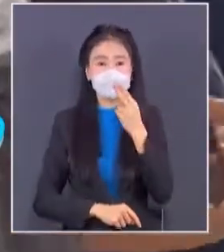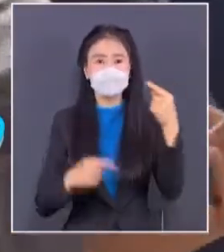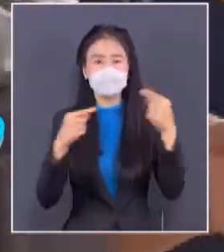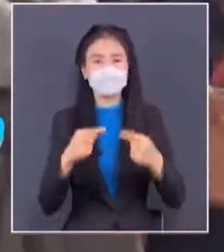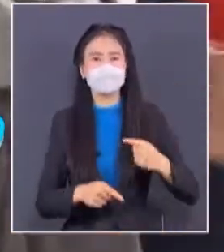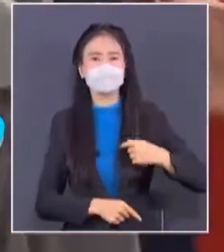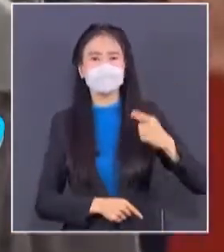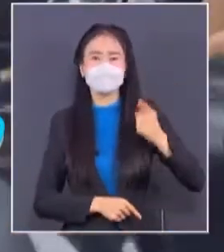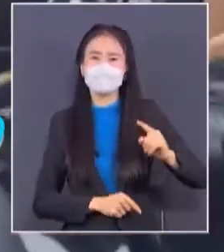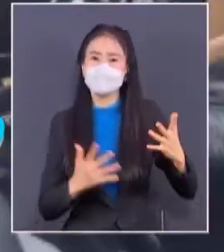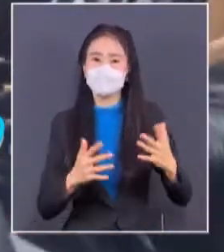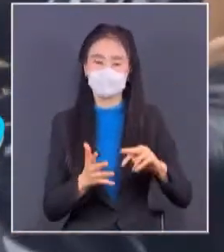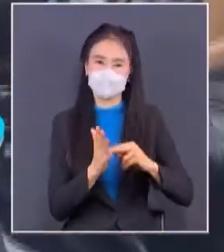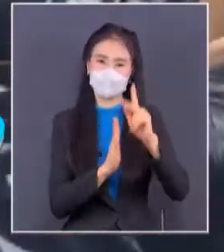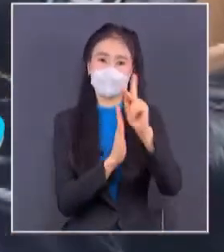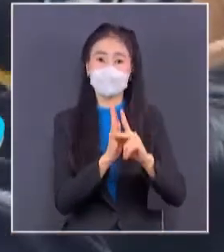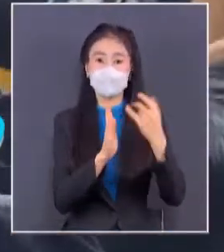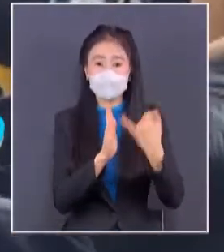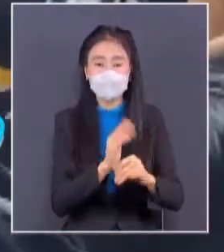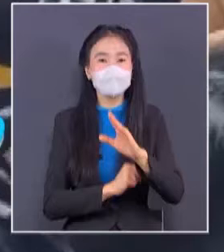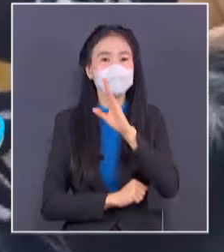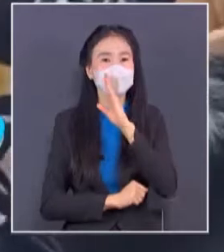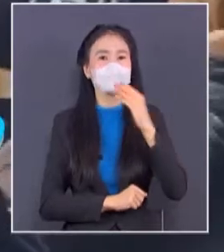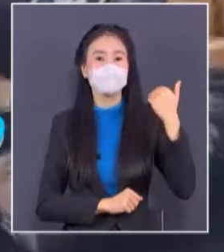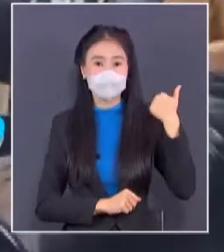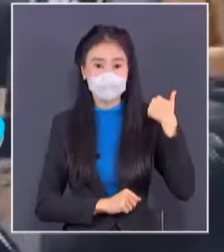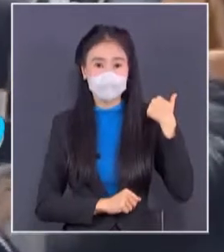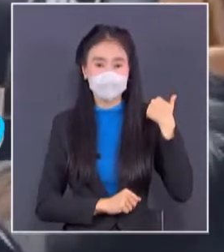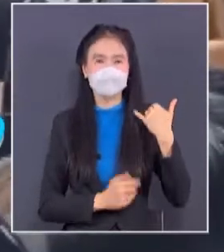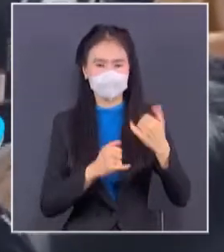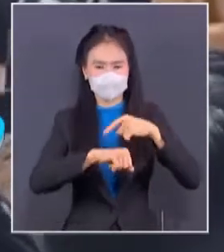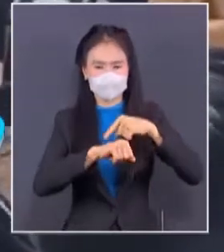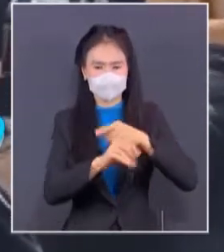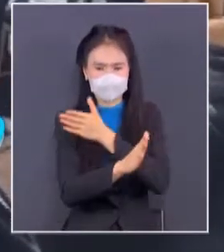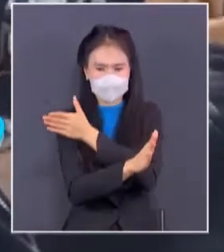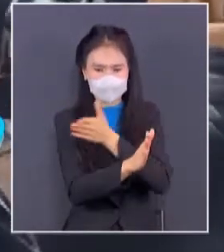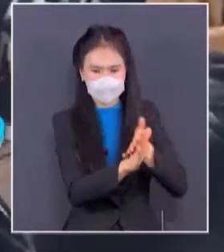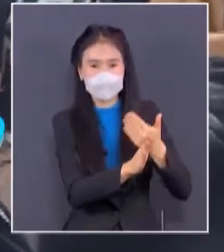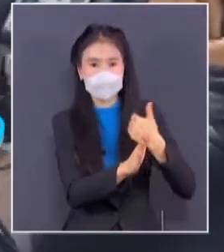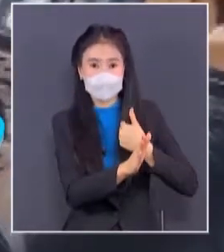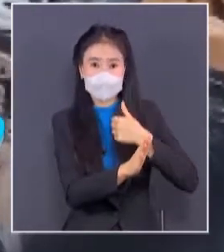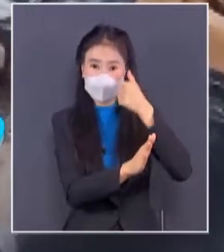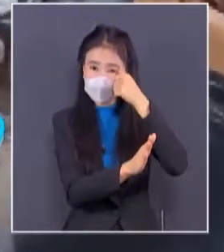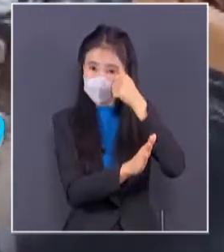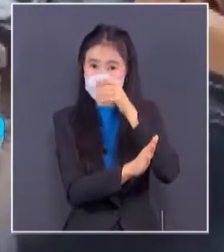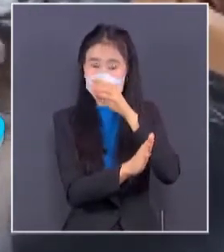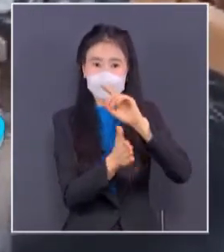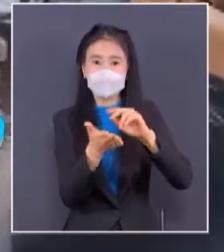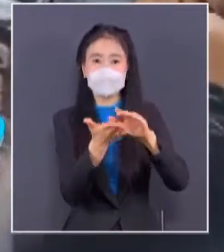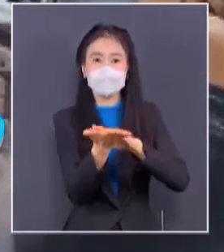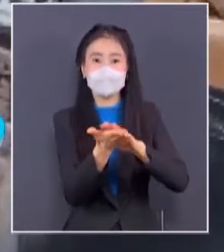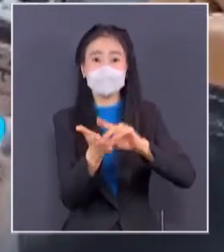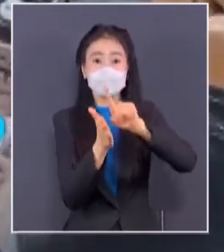ดิมได้เกรงว่าจะโดนข้อหาให้การเท็จอีกขณะที่กรอบเวลาในการส่งฟ้องมีเวลาเพียง48ชั่วโมงเ